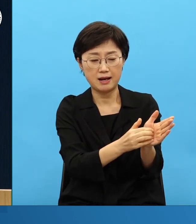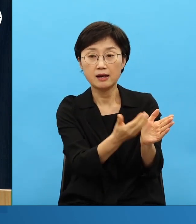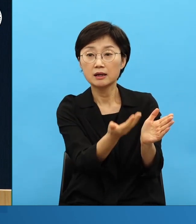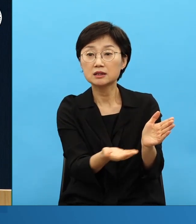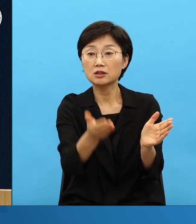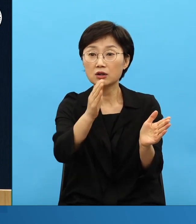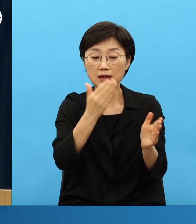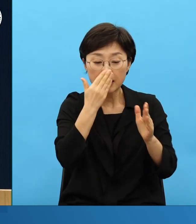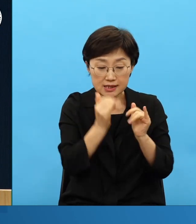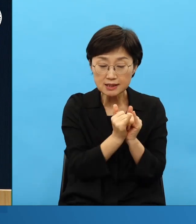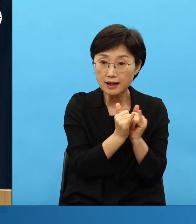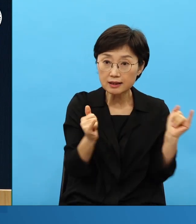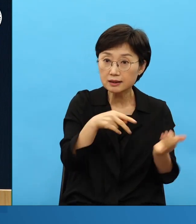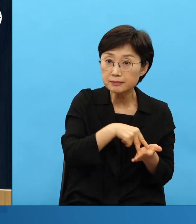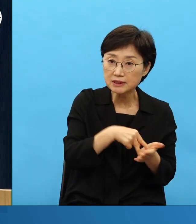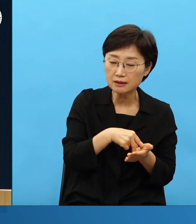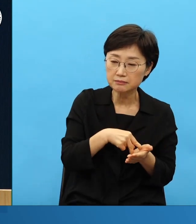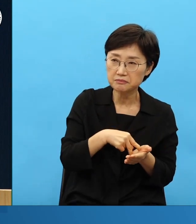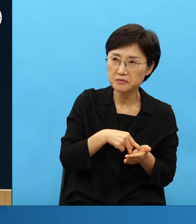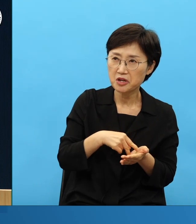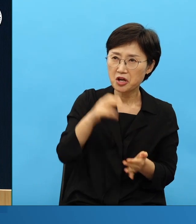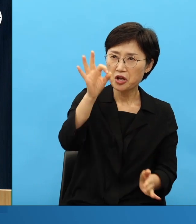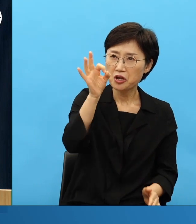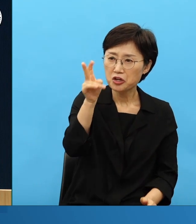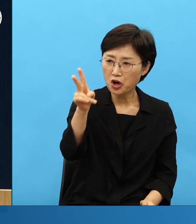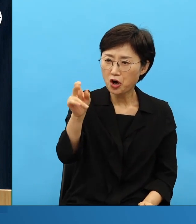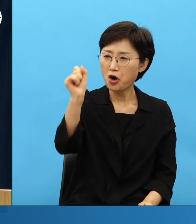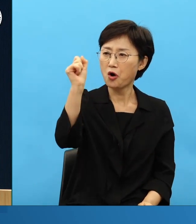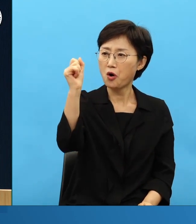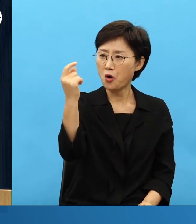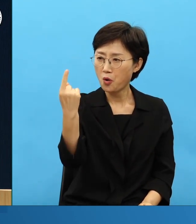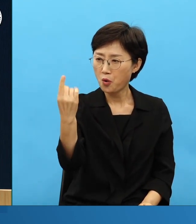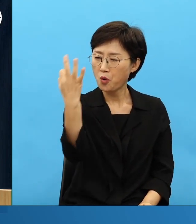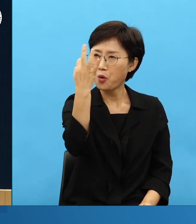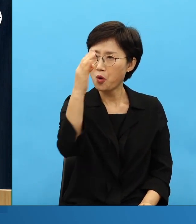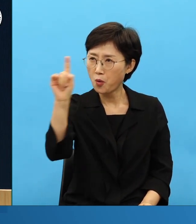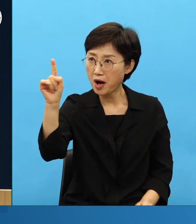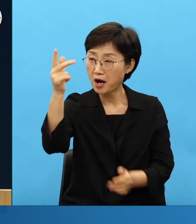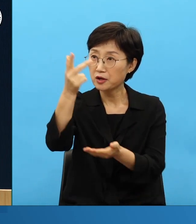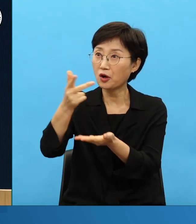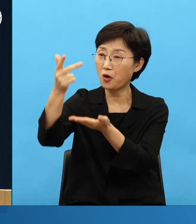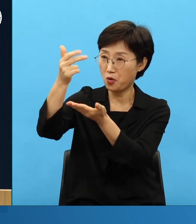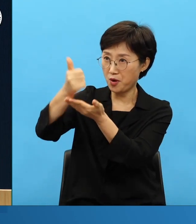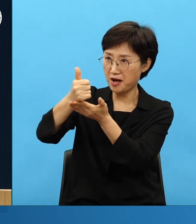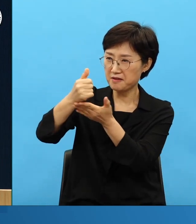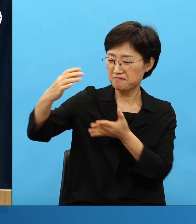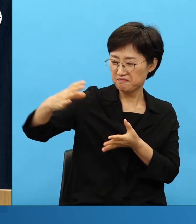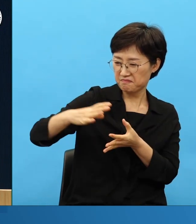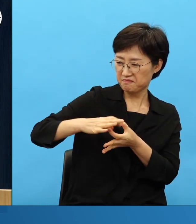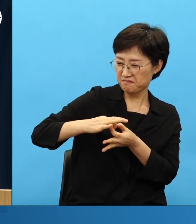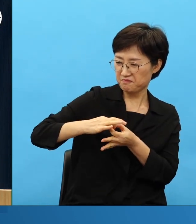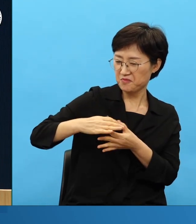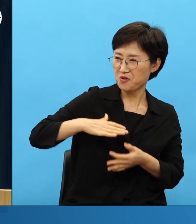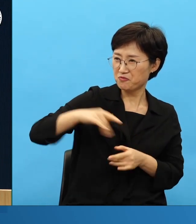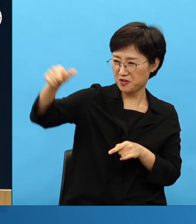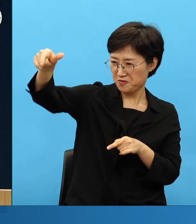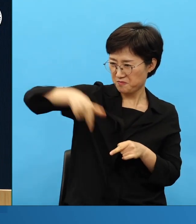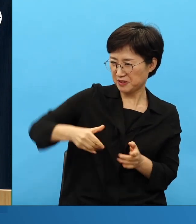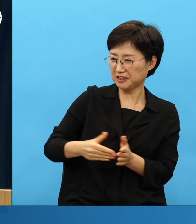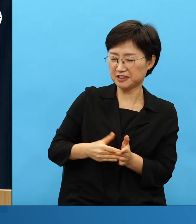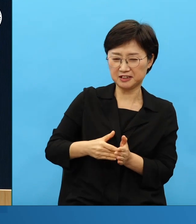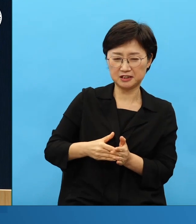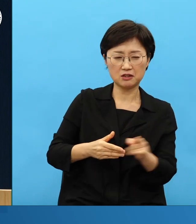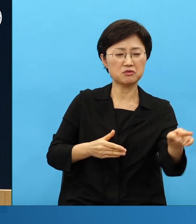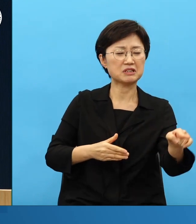하는 신은 이스라엘 나라의 신이다. From 이렇게 the 주장을 very 한 겁니다. start, it was promised to them, and yet they continue to